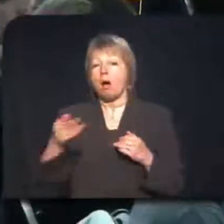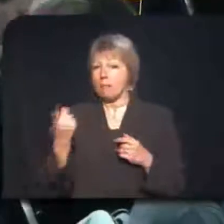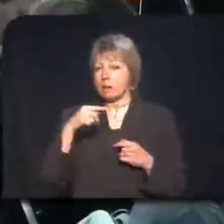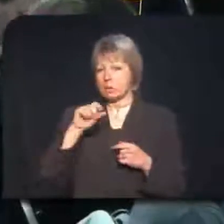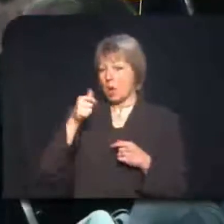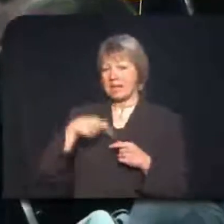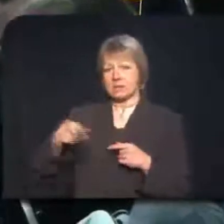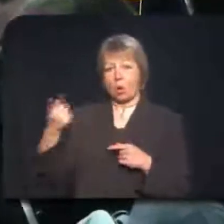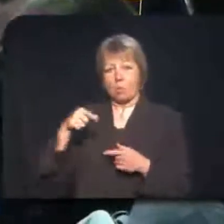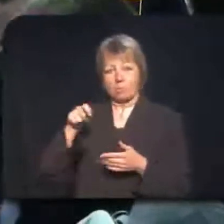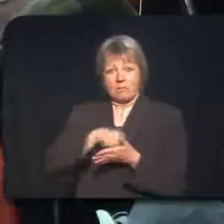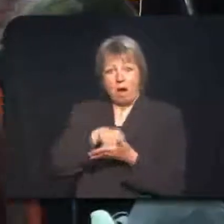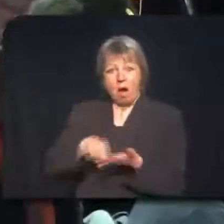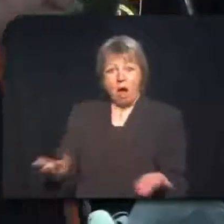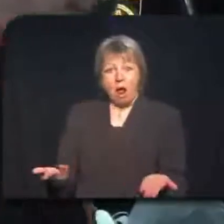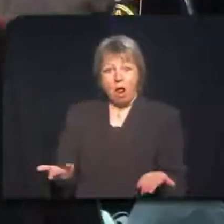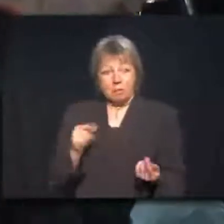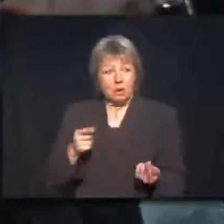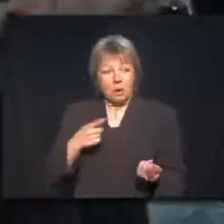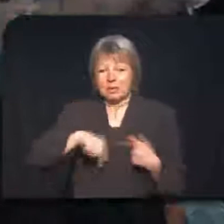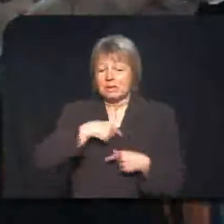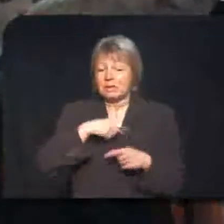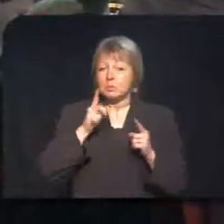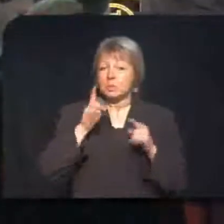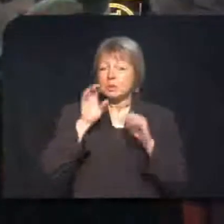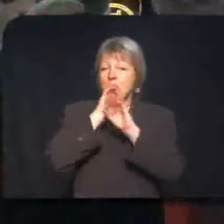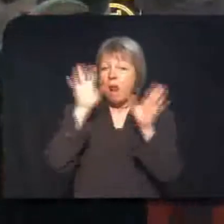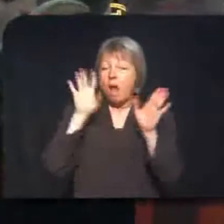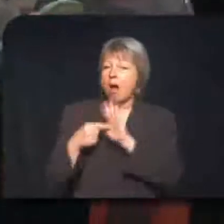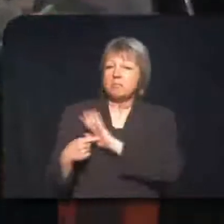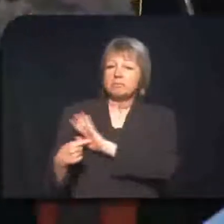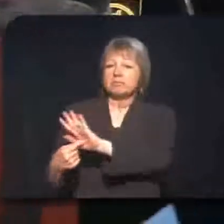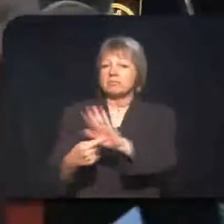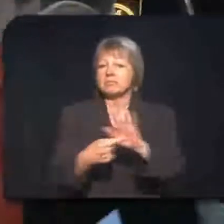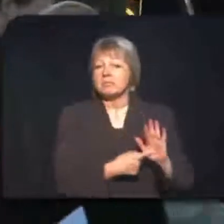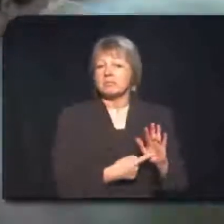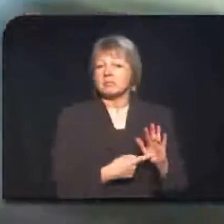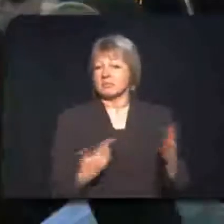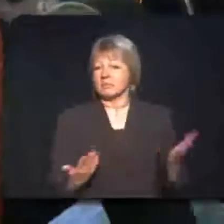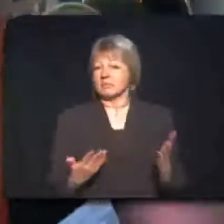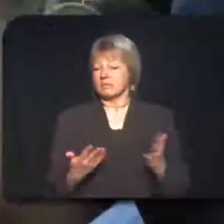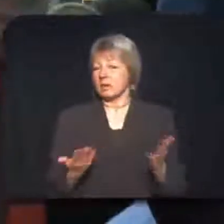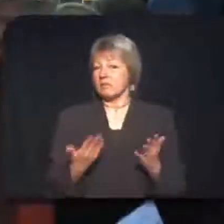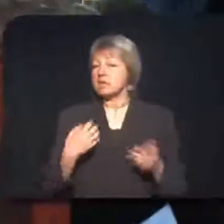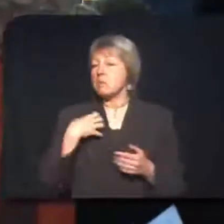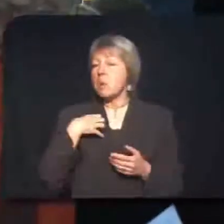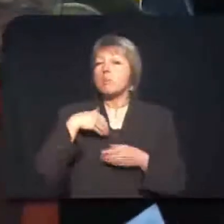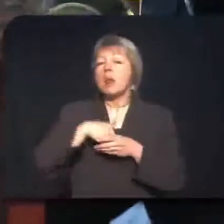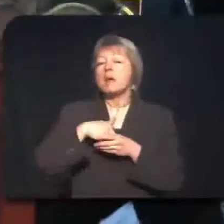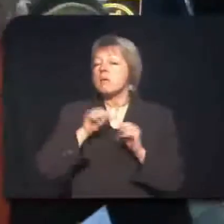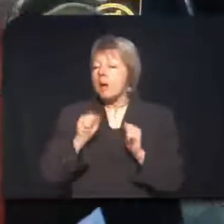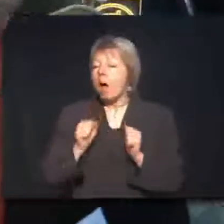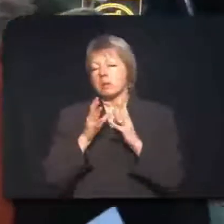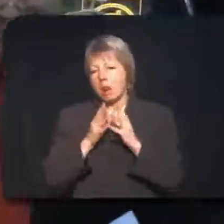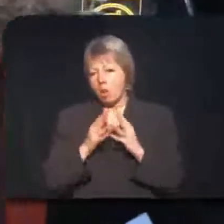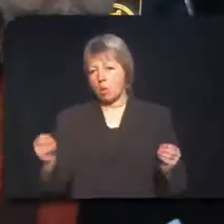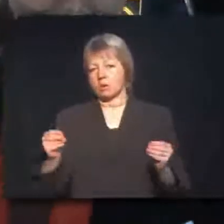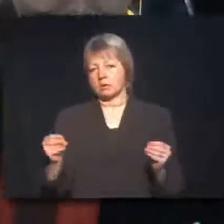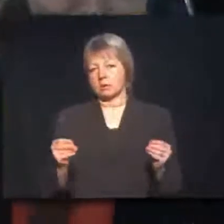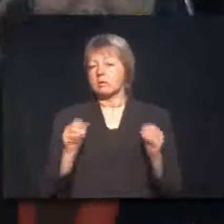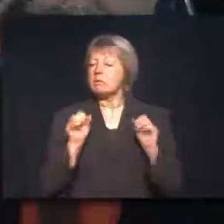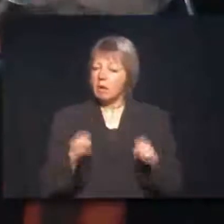uns natürlich dazu bekennen dass wir das machen oder zumindest versuchen und die Probleme die es da gibt die sind lösbar deswegen